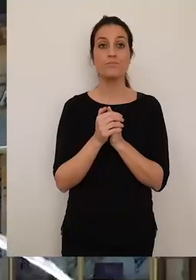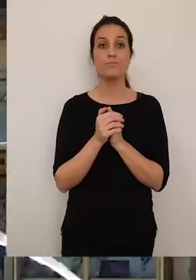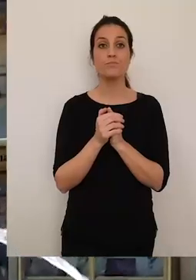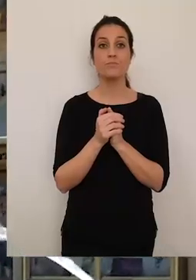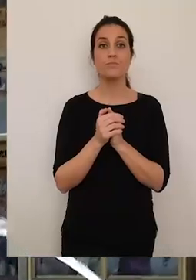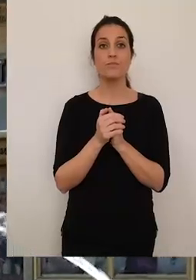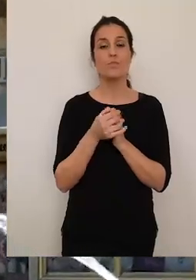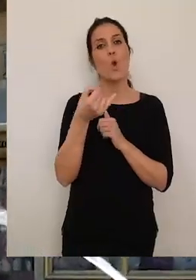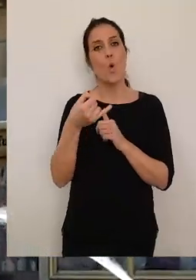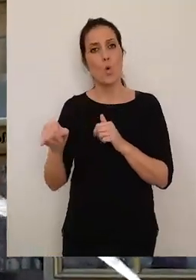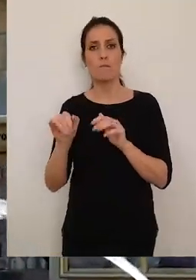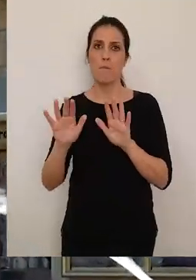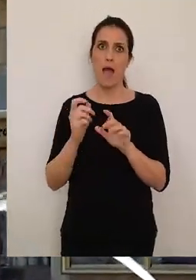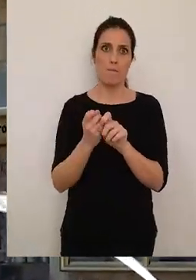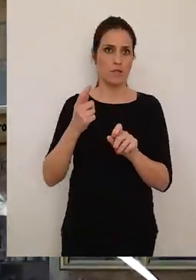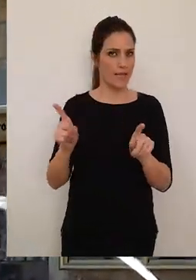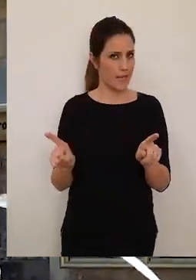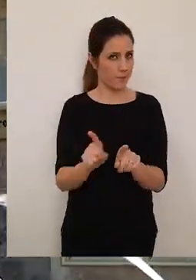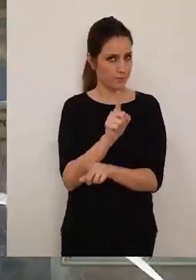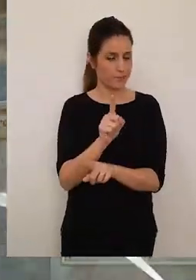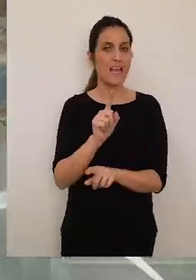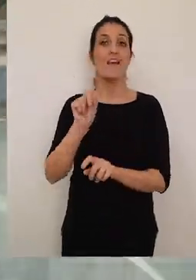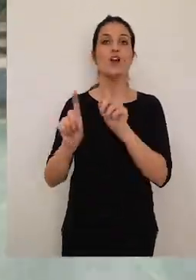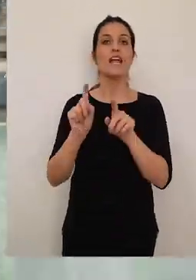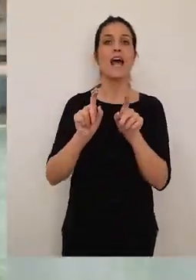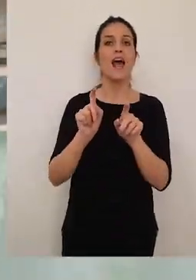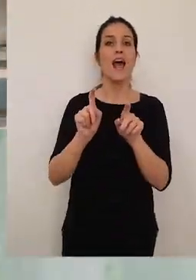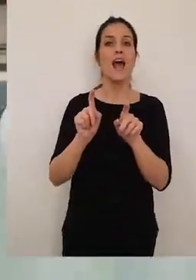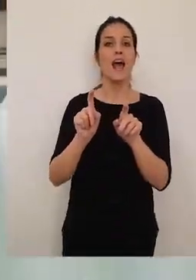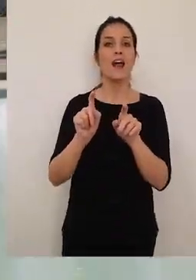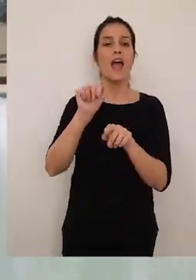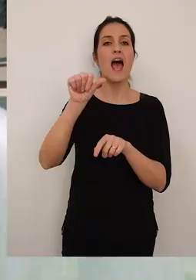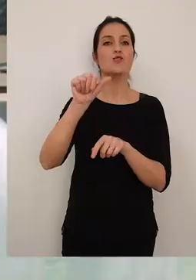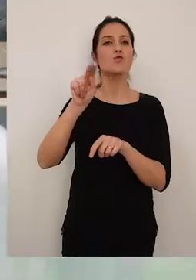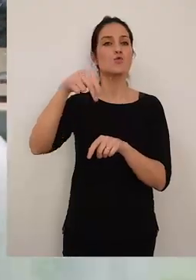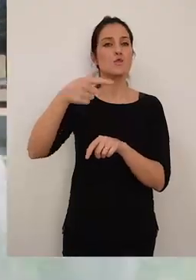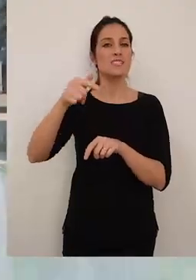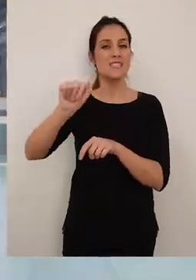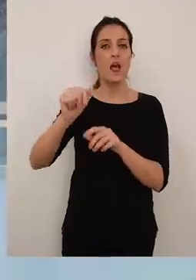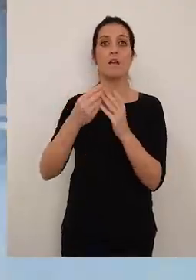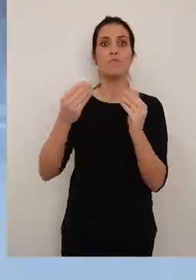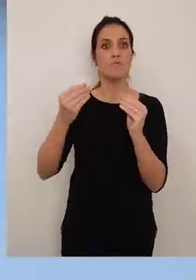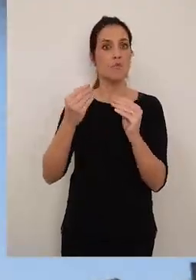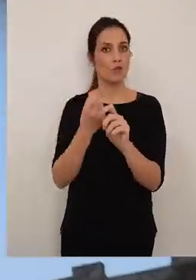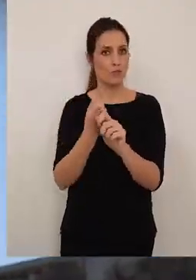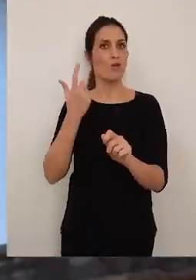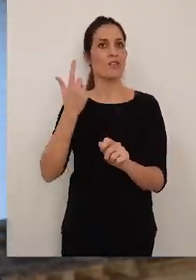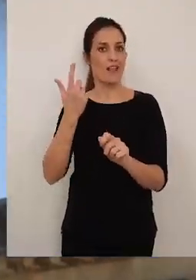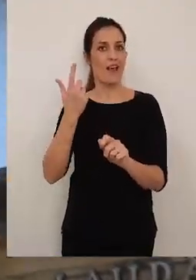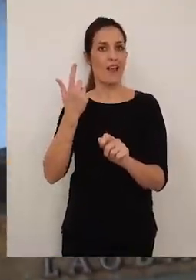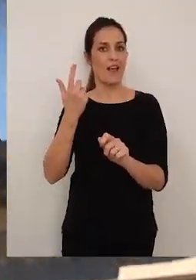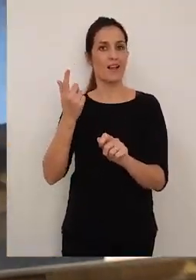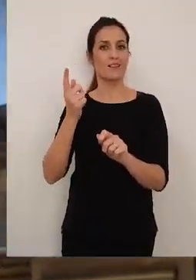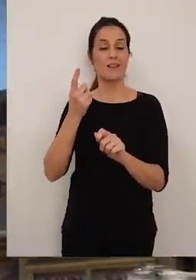Infine, ma non meno importante, la fontana di Piazza Assunta di Martano è un'opera di pregevole architettura e di interessante impatto